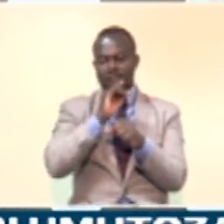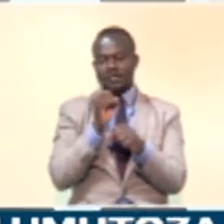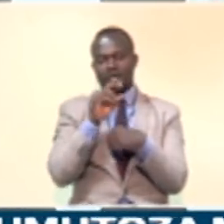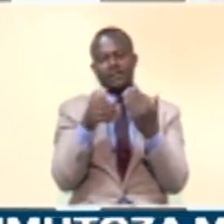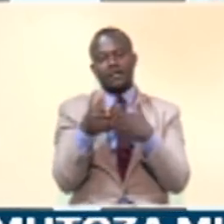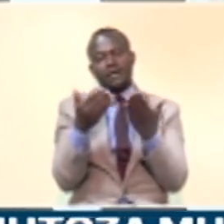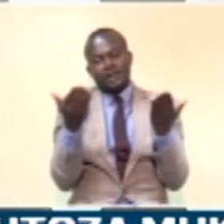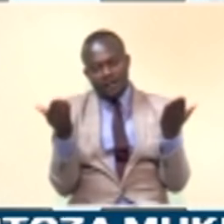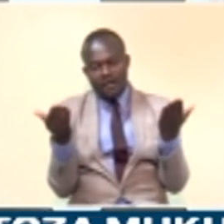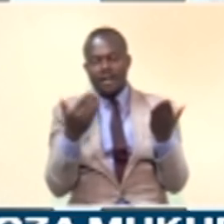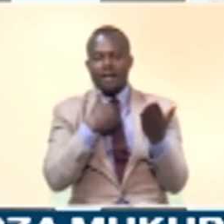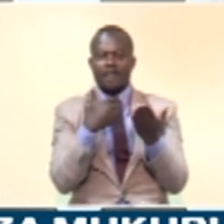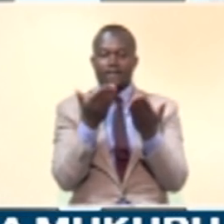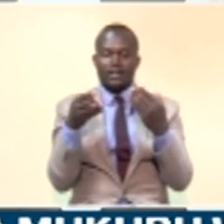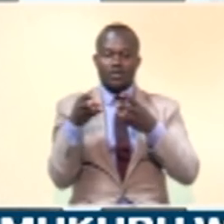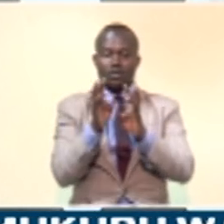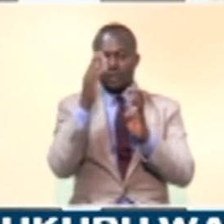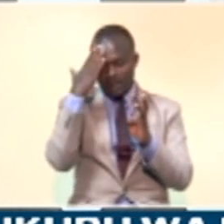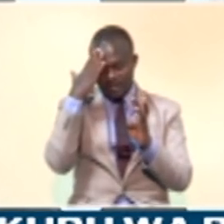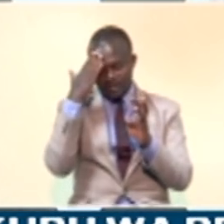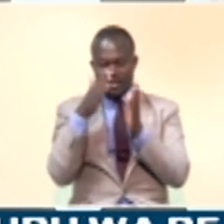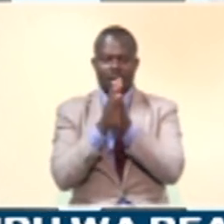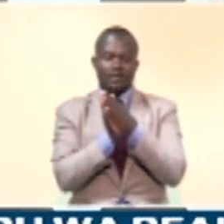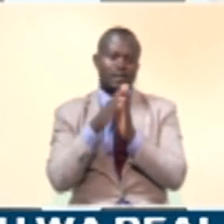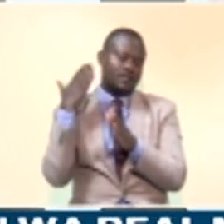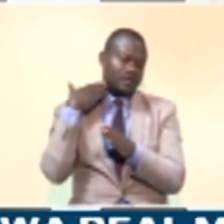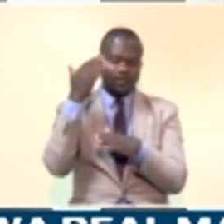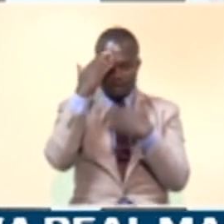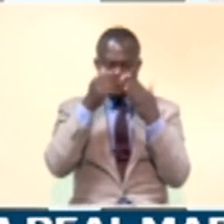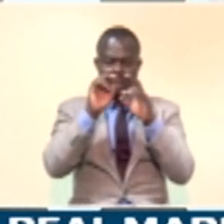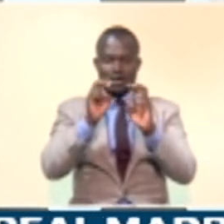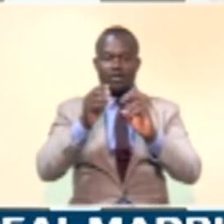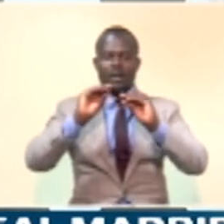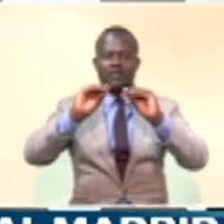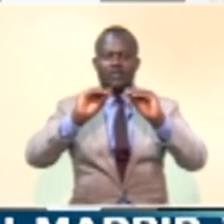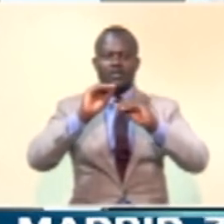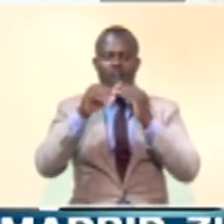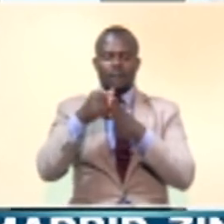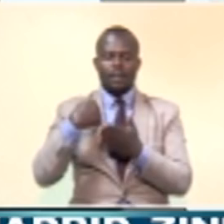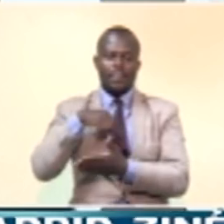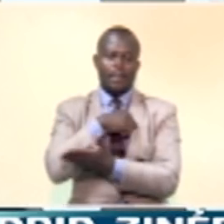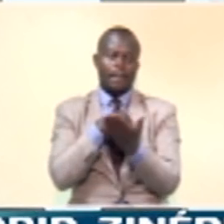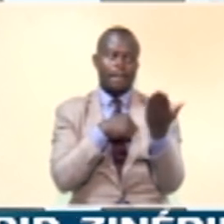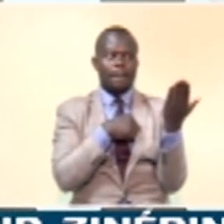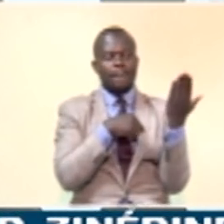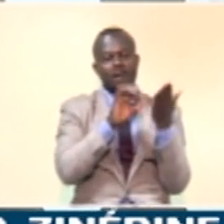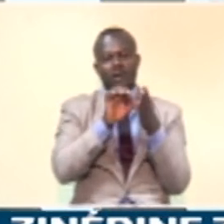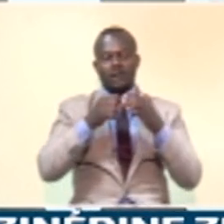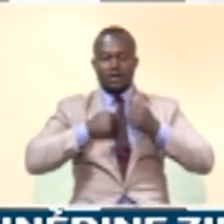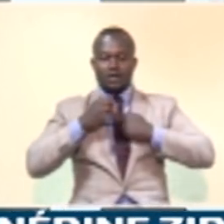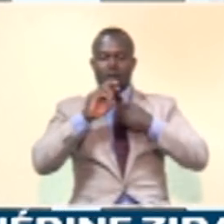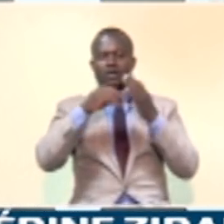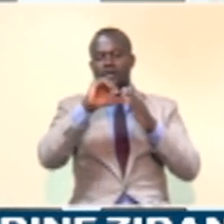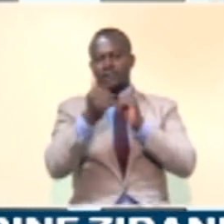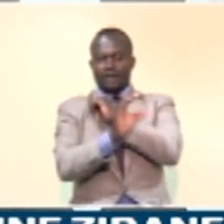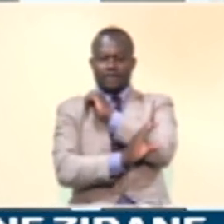se akaba afite ukwazi amateka ya genocide kuko arigishwa igitabo kigasohoka cyakwandikwa n'umunyarwanda cyangwa